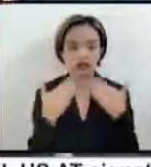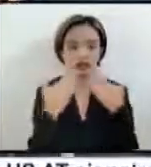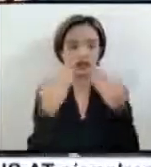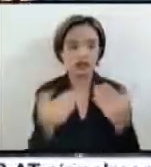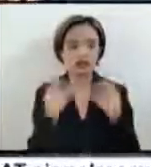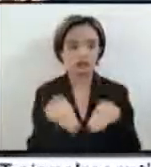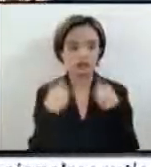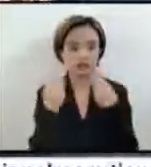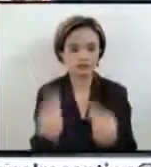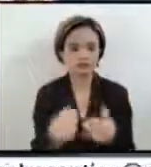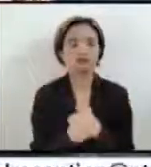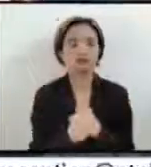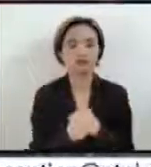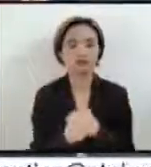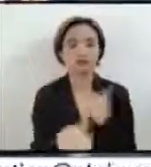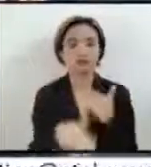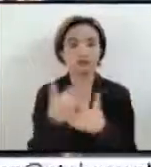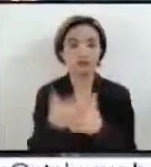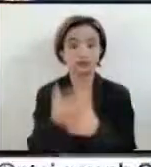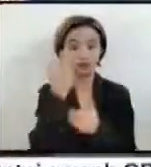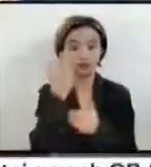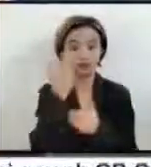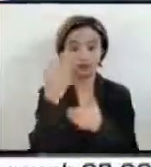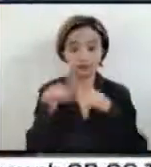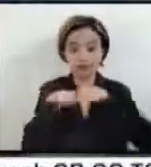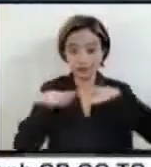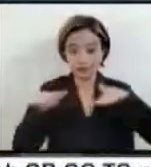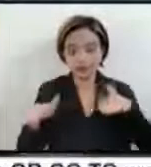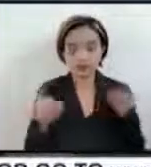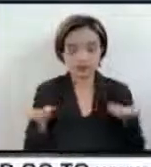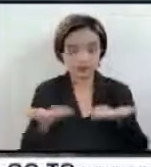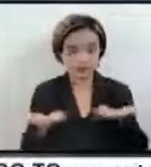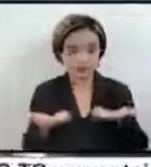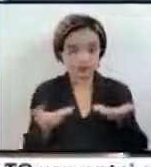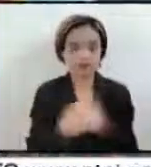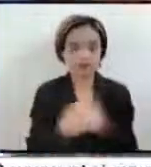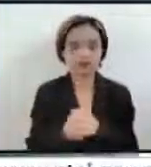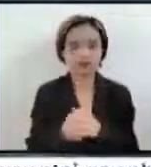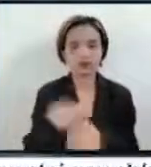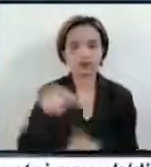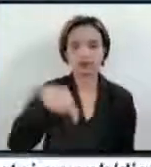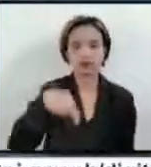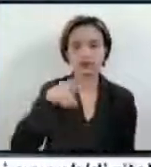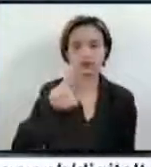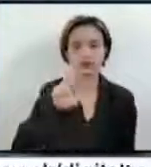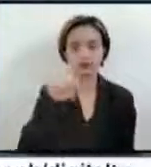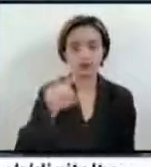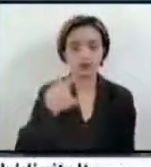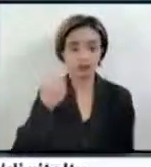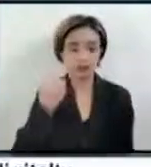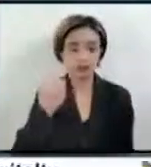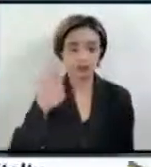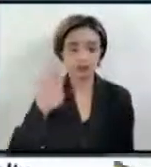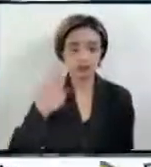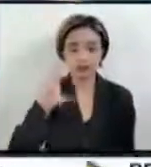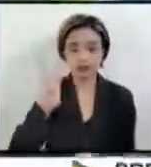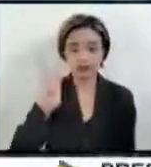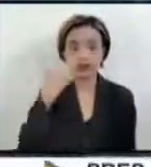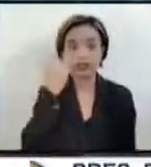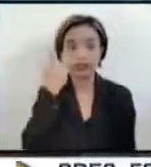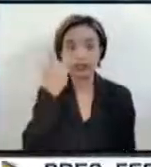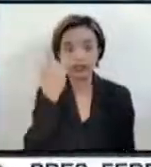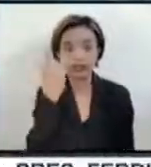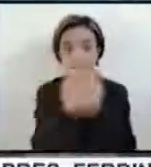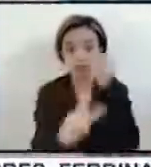tingnan naman natin ang daloy ng trapiko dito naman sa may Quezon Boulevard at makikita natin ang magkabilang kalsada ng Quezon